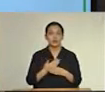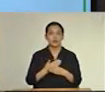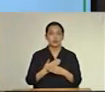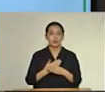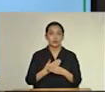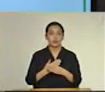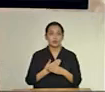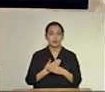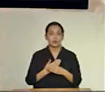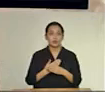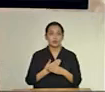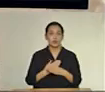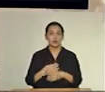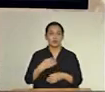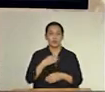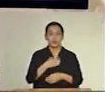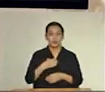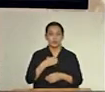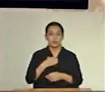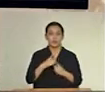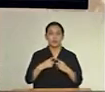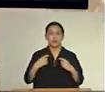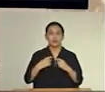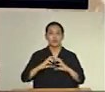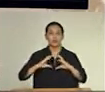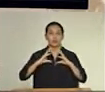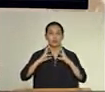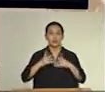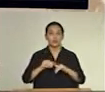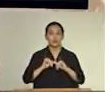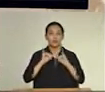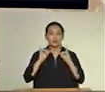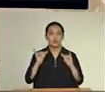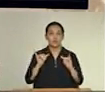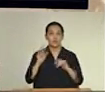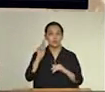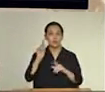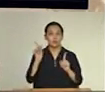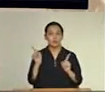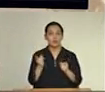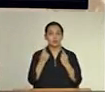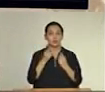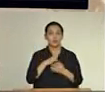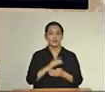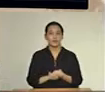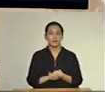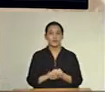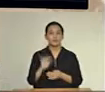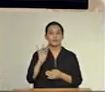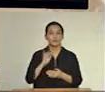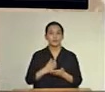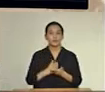ya'ni asosan u organik dunyoning evolyutsion ta'limoti yaratilgan. Tarixiy